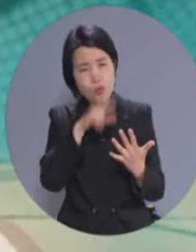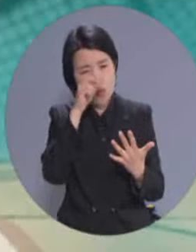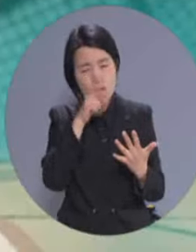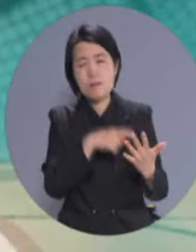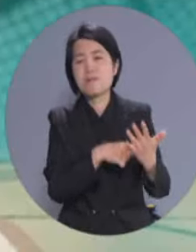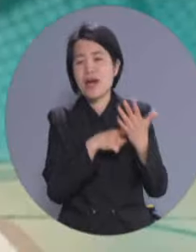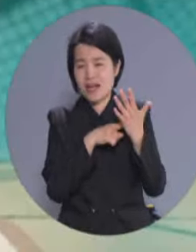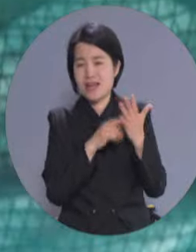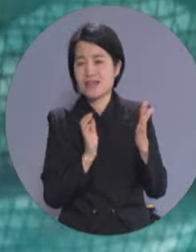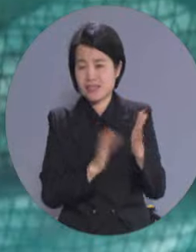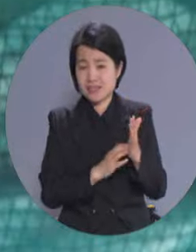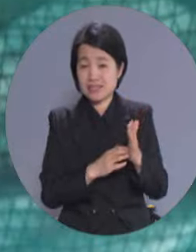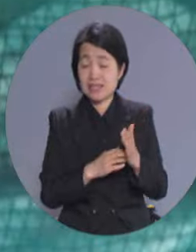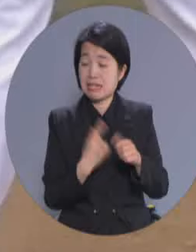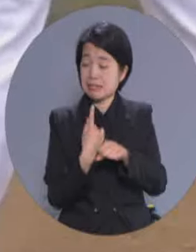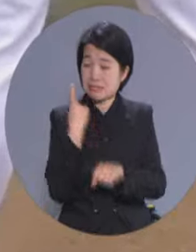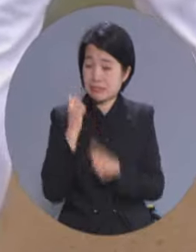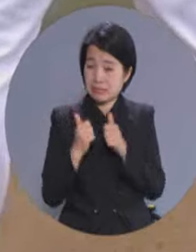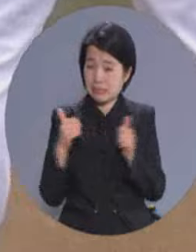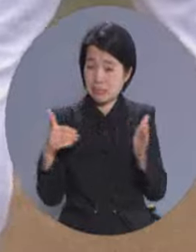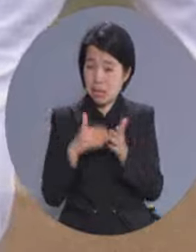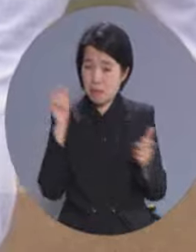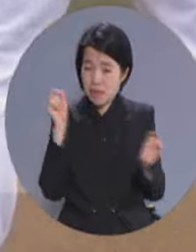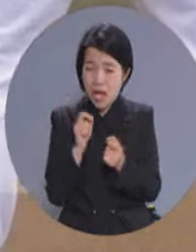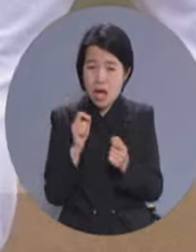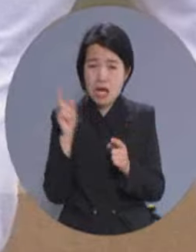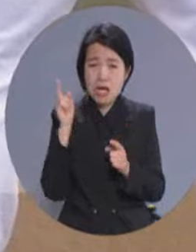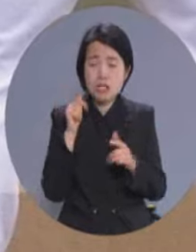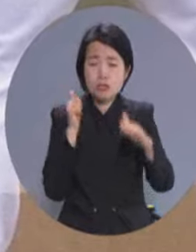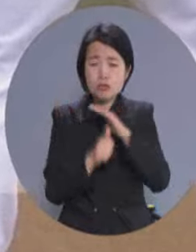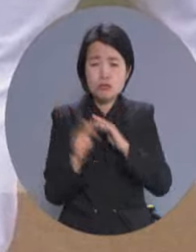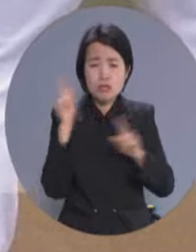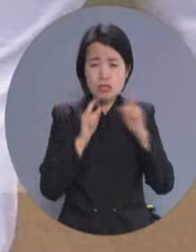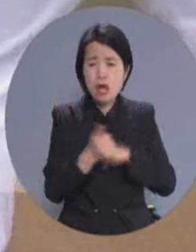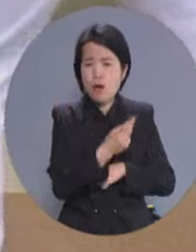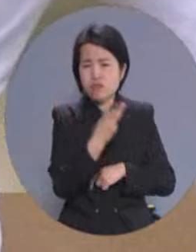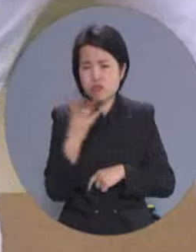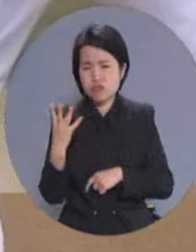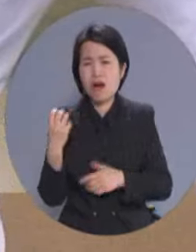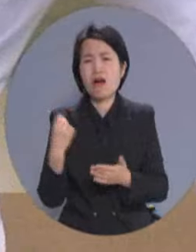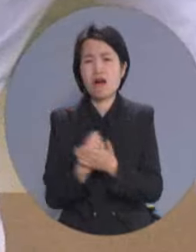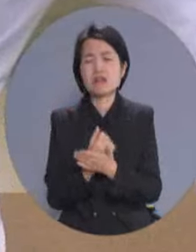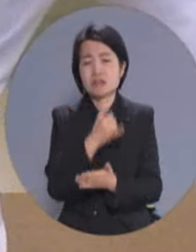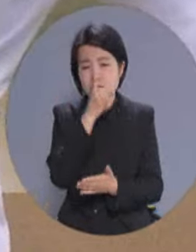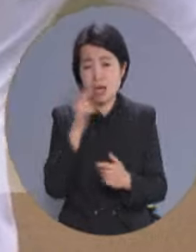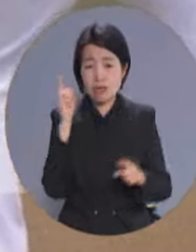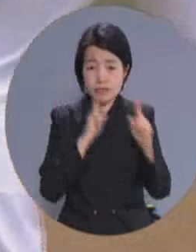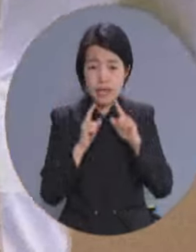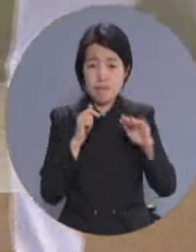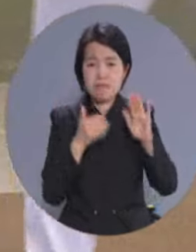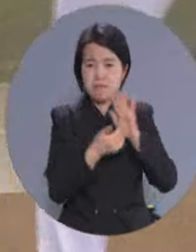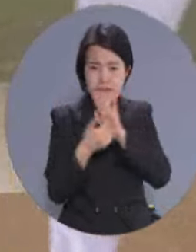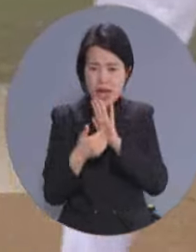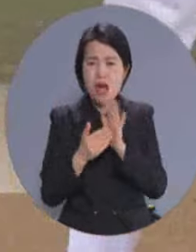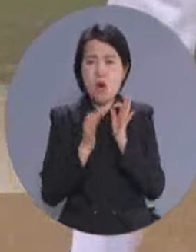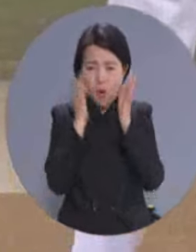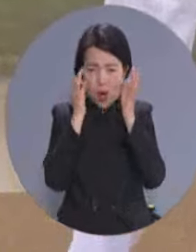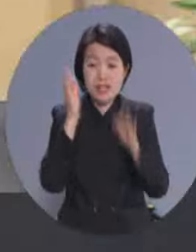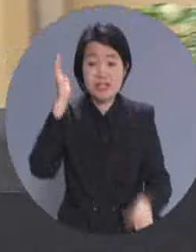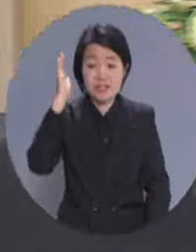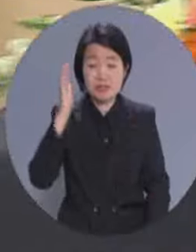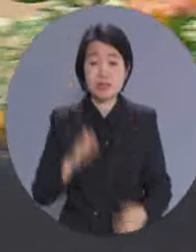나왔다면서 지난 시즌 막판 줄부상으로 인한 아쉬움을 되풀이하지 않기 위해서 부상 방지에도 힘을 쏟겠다고